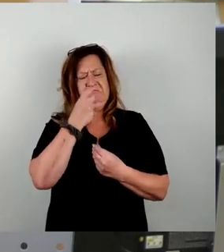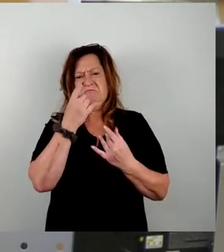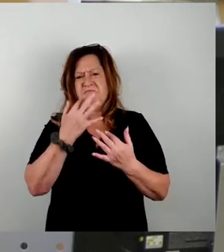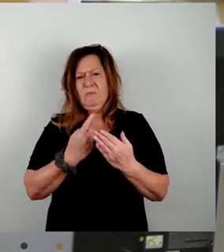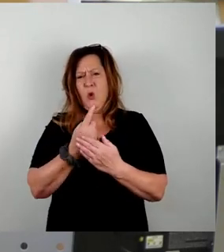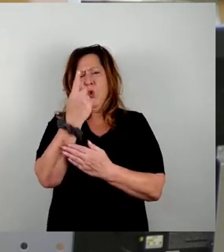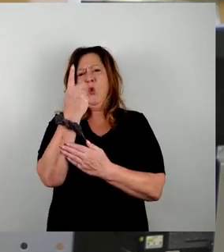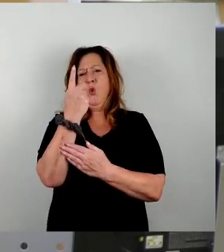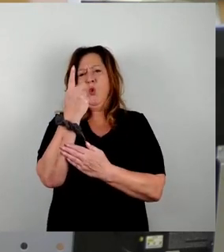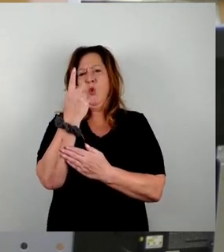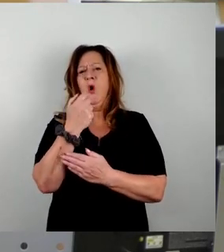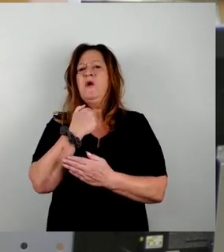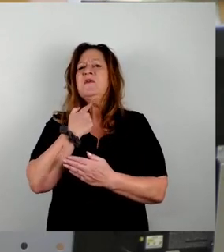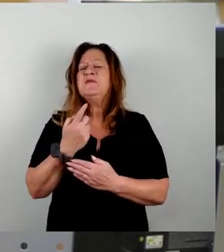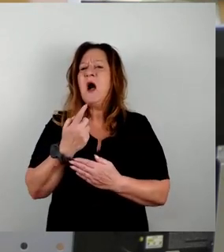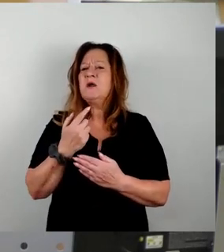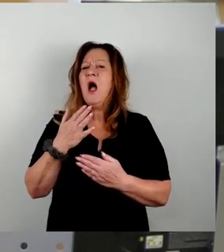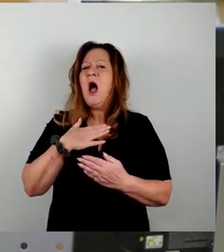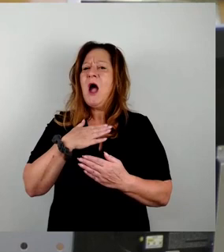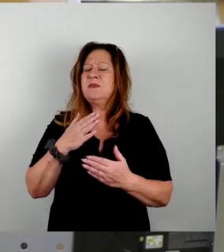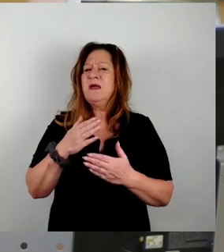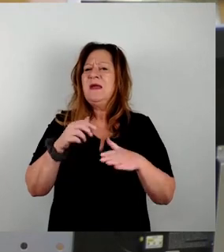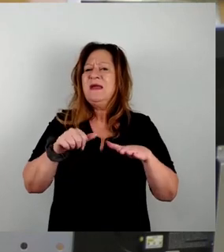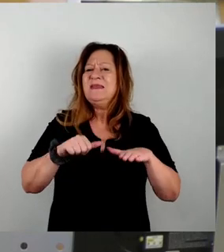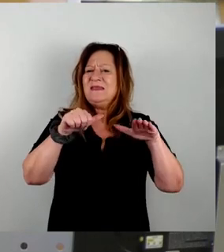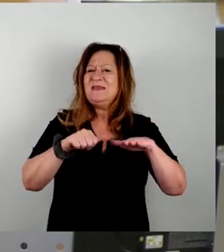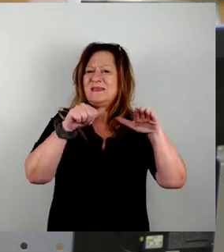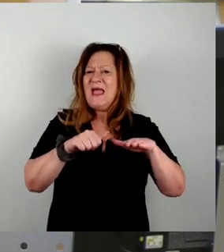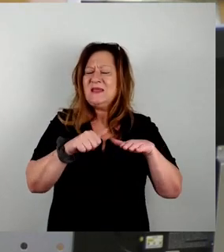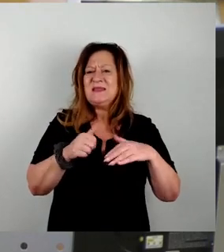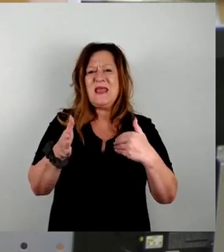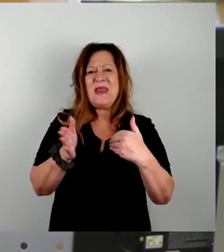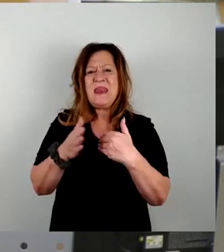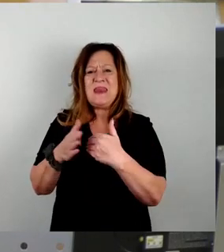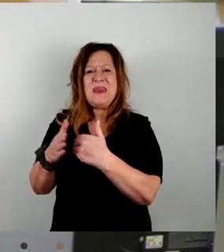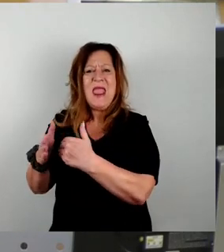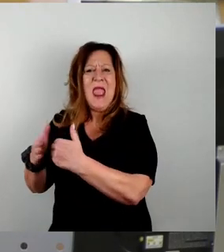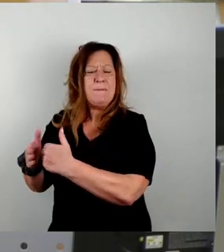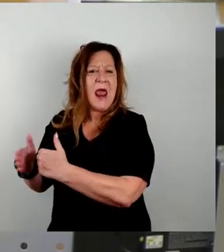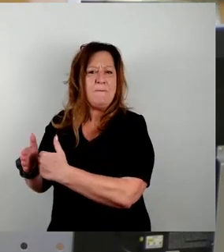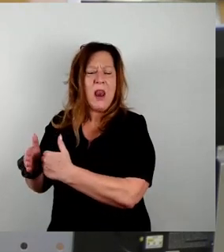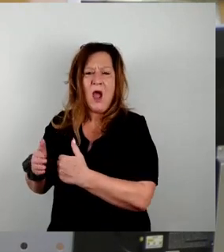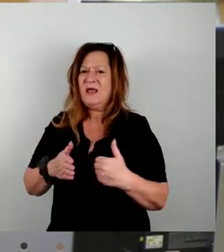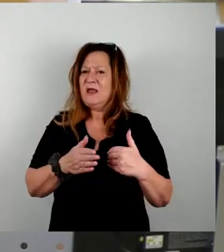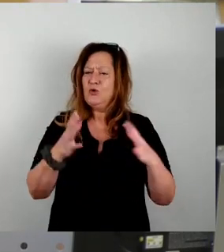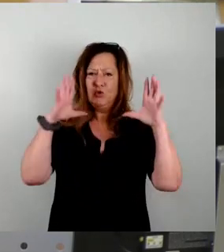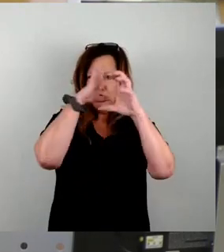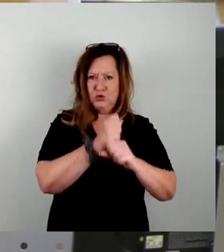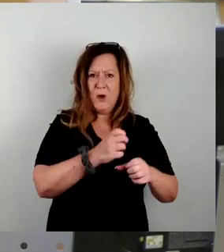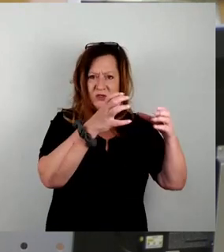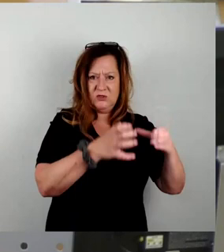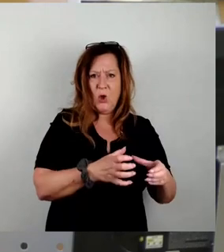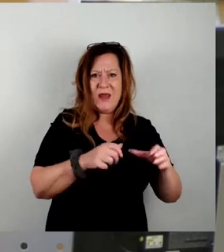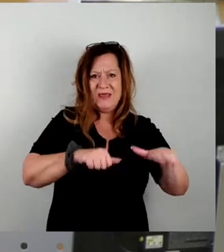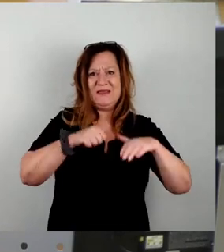hätte 16 Nebenablagerungen neben meiner schwarzen Tonne gehabt, was aber sachlich falsch war. Da hatte offensichtlich